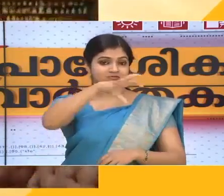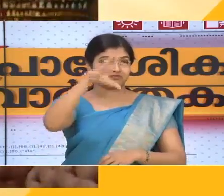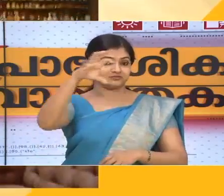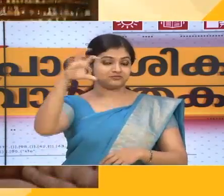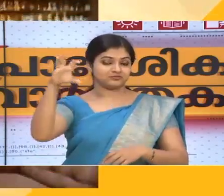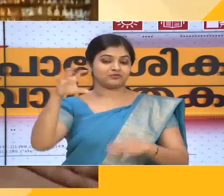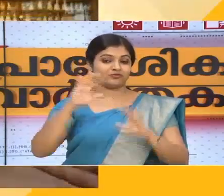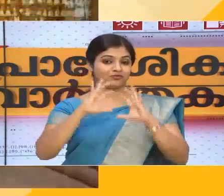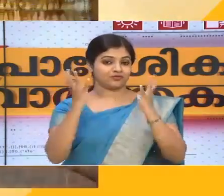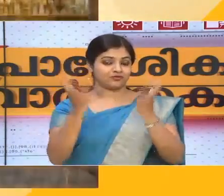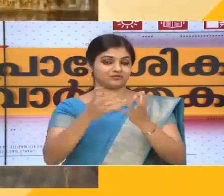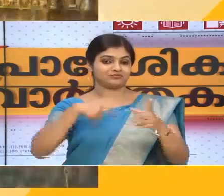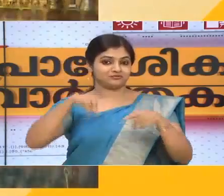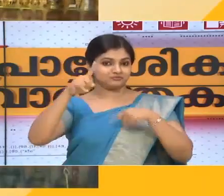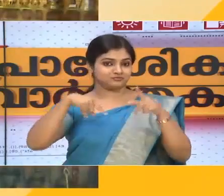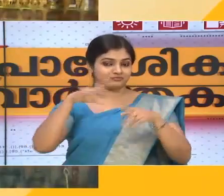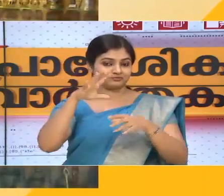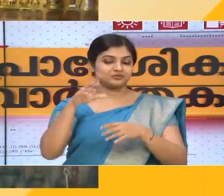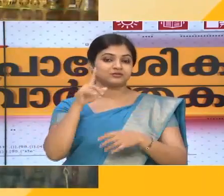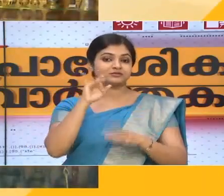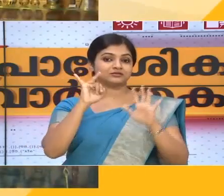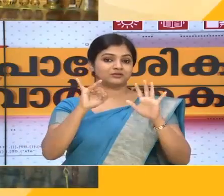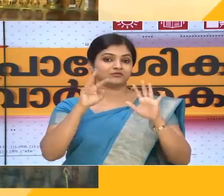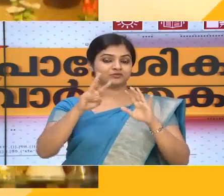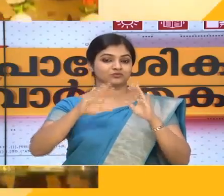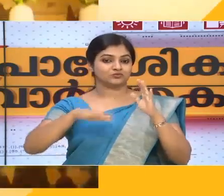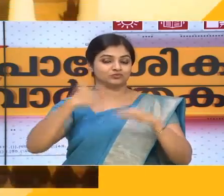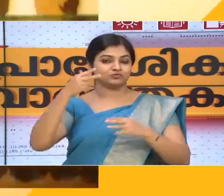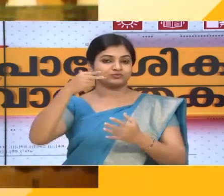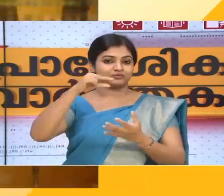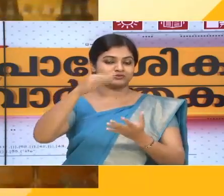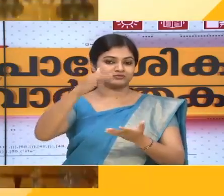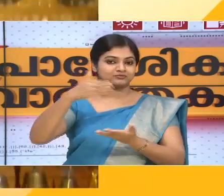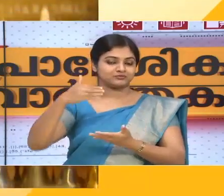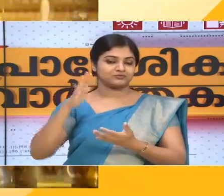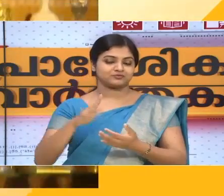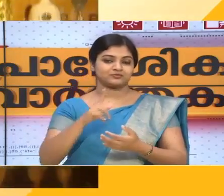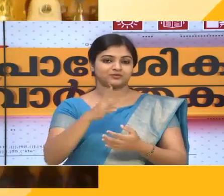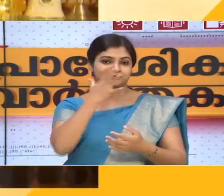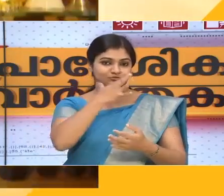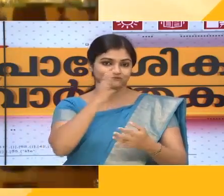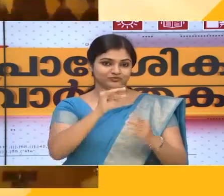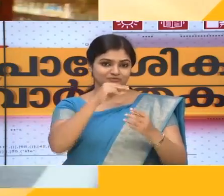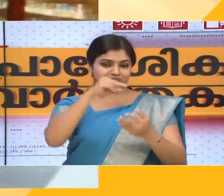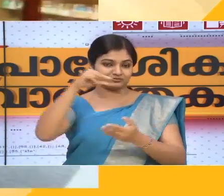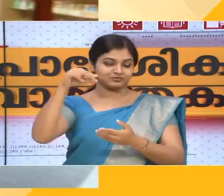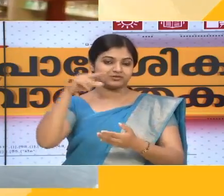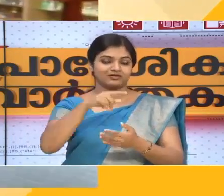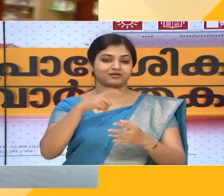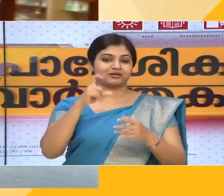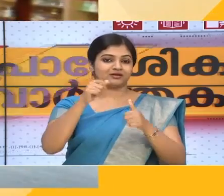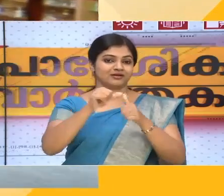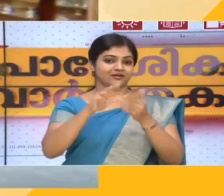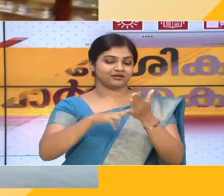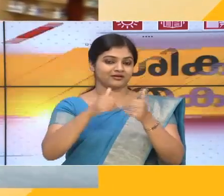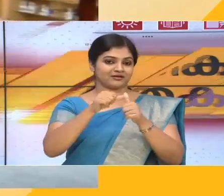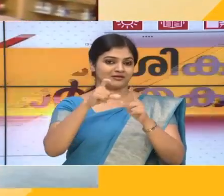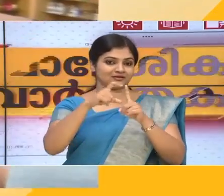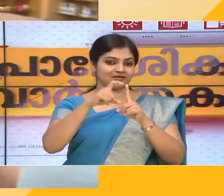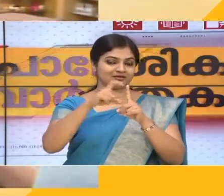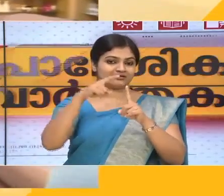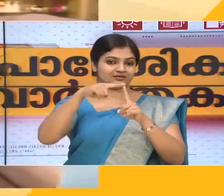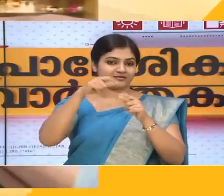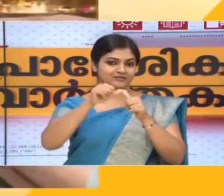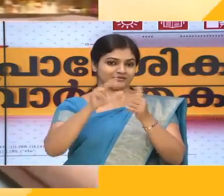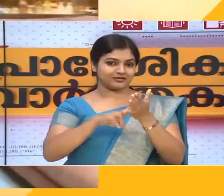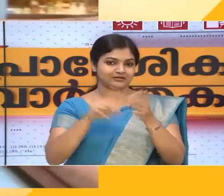91 രാജ്യങ്ങളിലൂടെയുള്ള സഞ്ചാരത്തിനൊടുവിൽ 7000-ലധികം മണികൾ, അവയെ പകിട്ടോടെ അടുക്കിയിരുത്താൻ കനേഡിയൻ മാതൃകയിൽ ഒരു